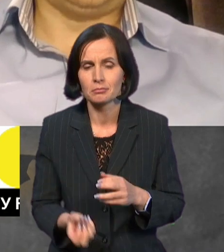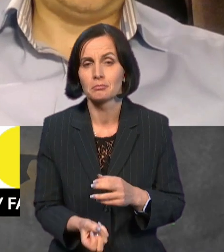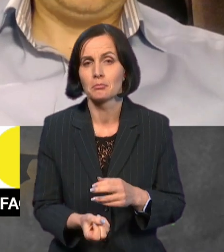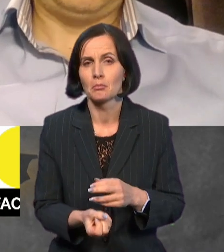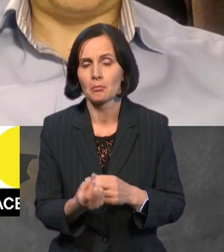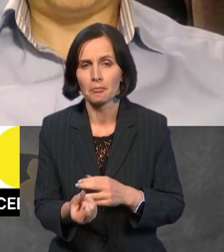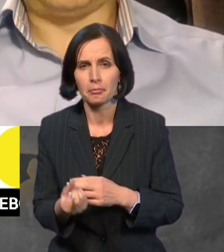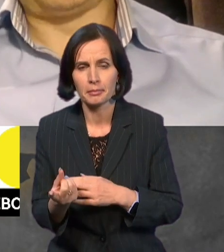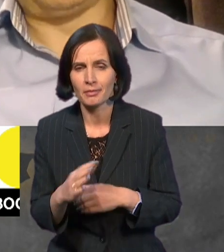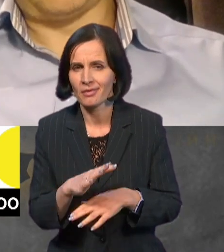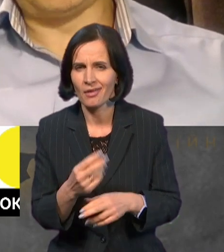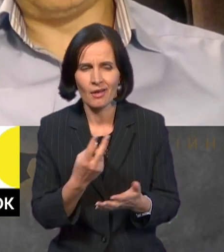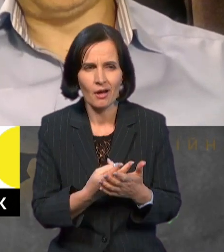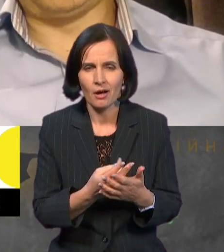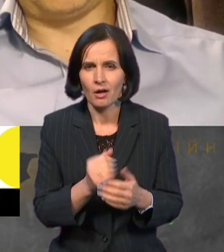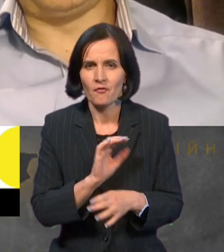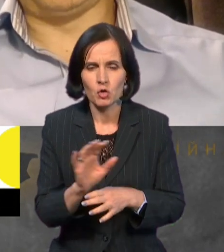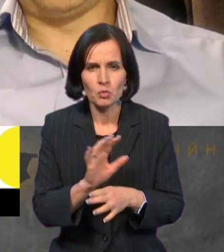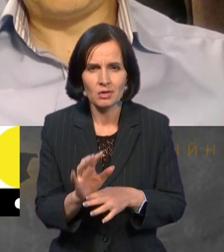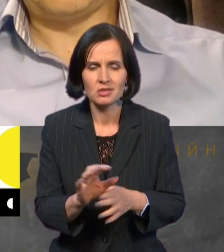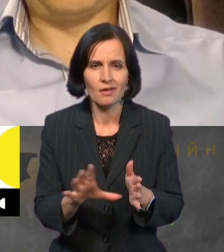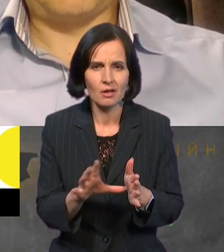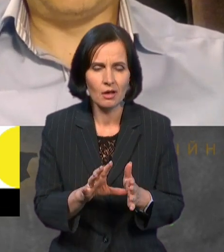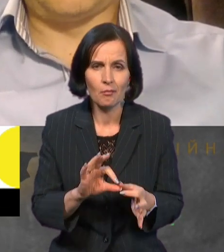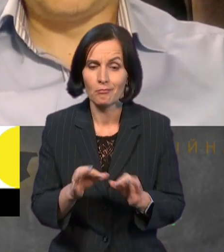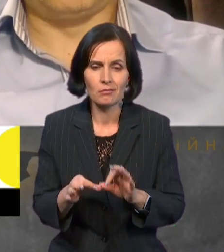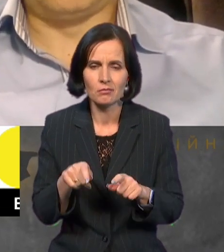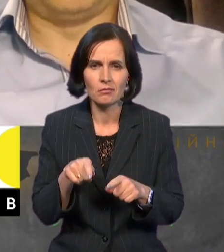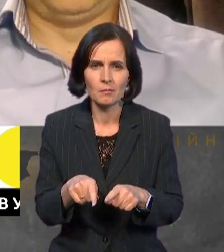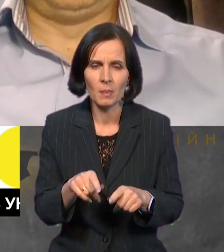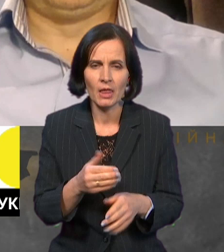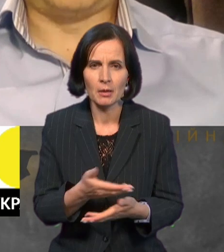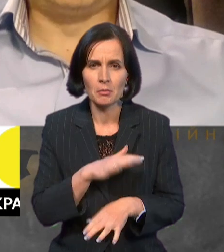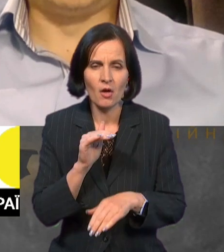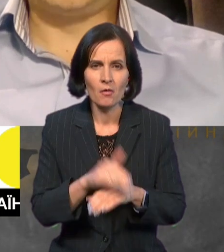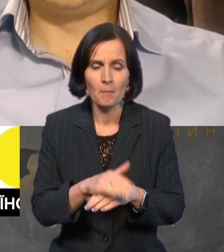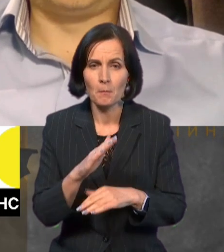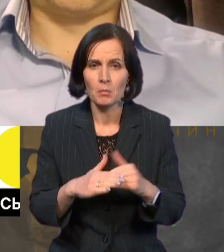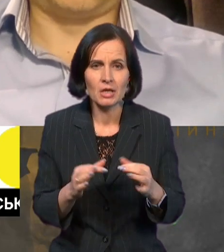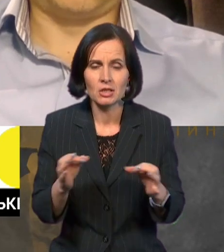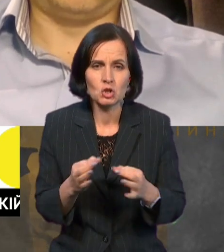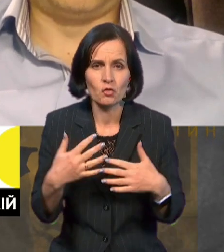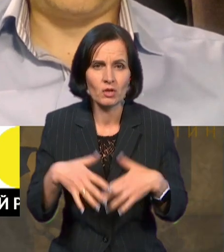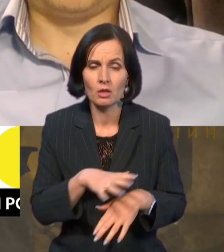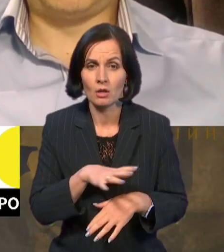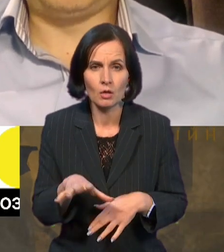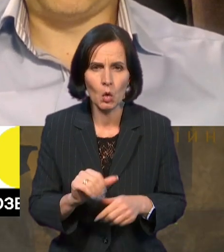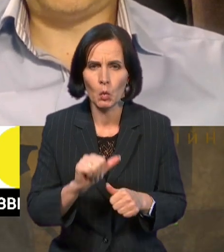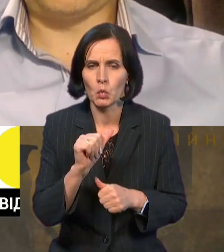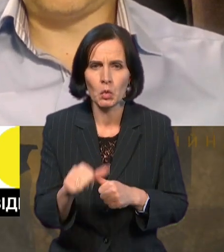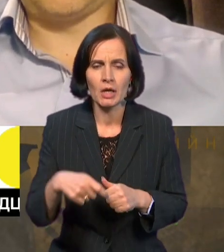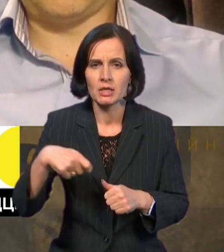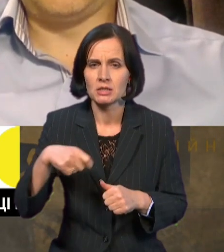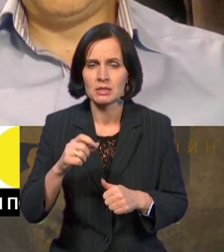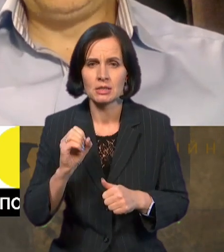не у вигляді генерації, тобто виробництва електроенергії, тому що, в принципі, там ми фактично, ну, практично ми нічого не втратили. Ну, крім Запорізької АЕС,